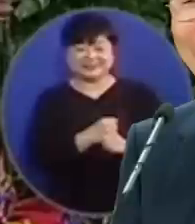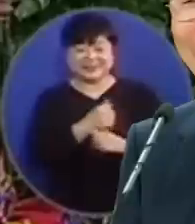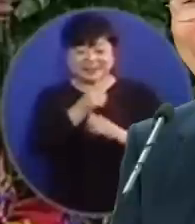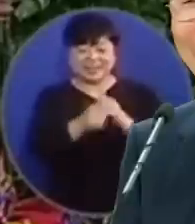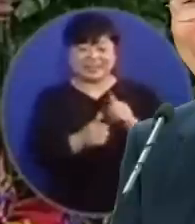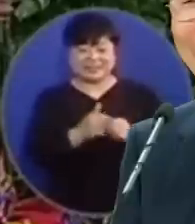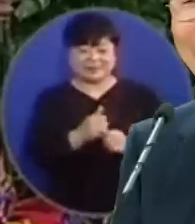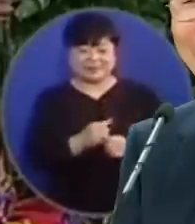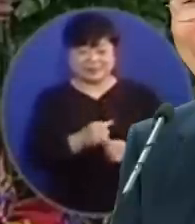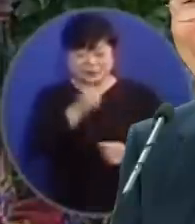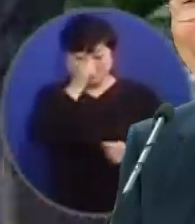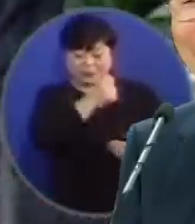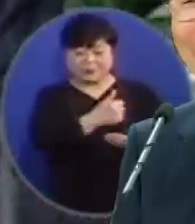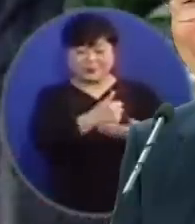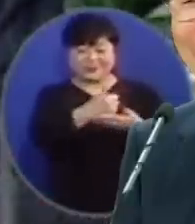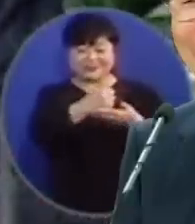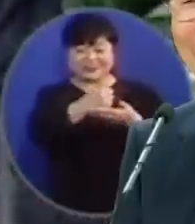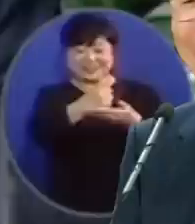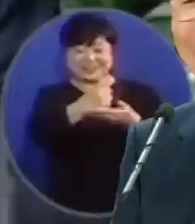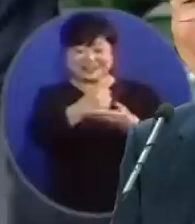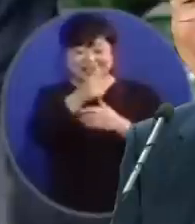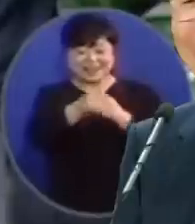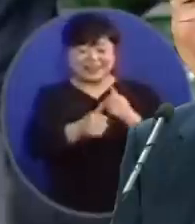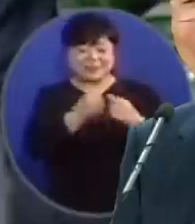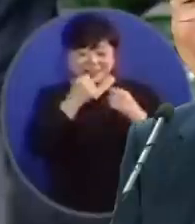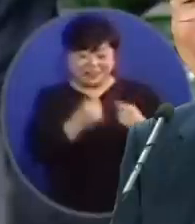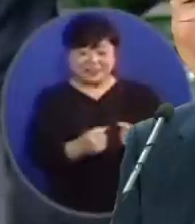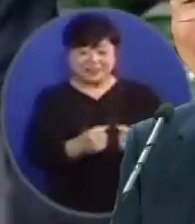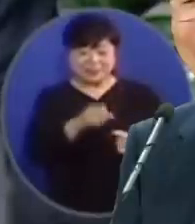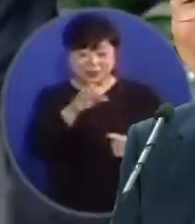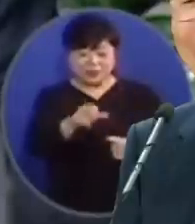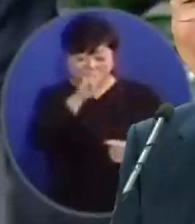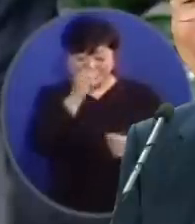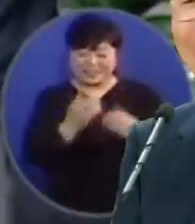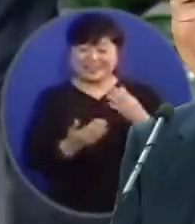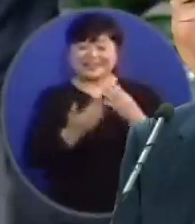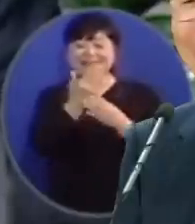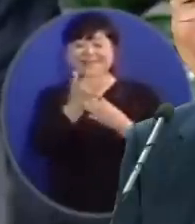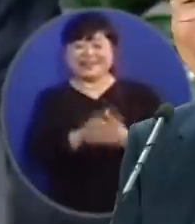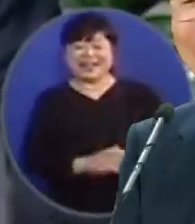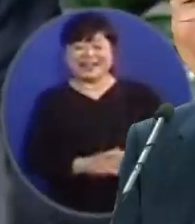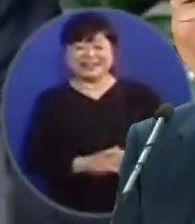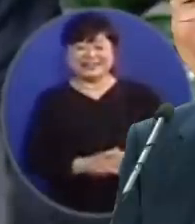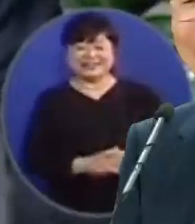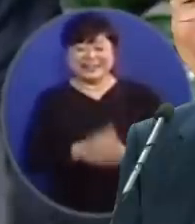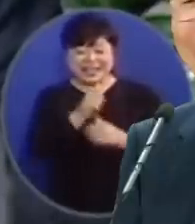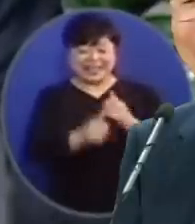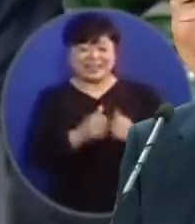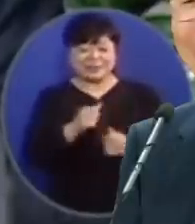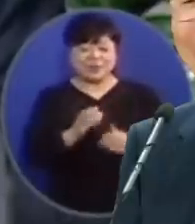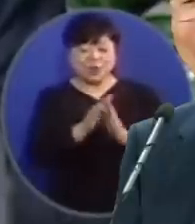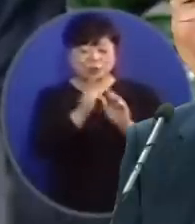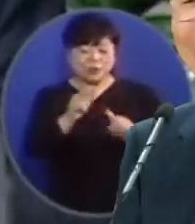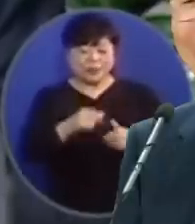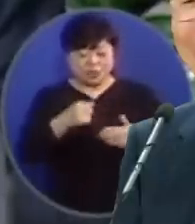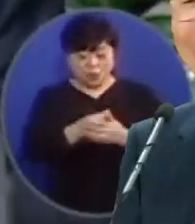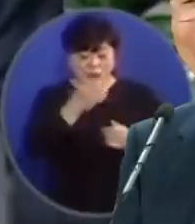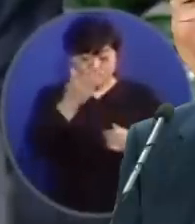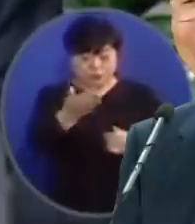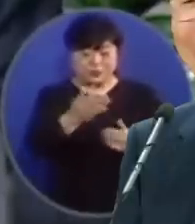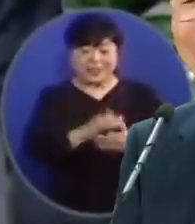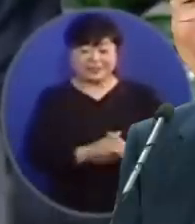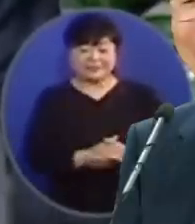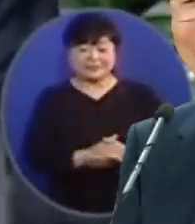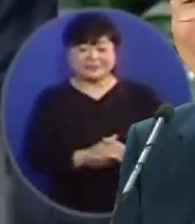하나님은 좋은 하나님이십니다. 하나님이 계신 곳에는 좋은 일이 일어납니다. 그러므로 하나님이 여호수아에게 용기를 주는 거